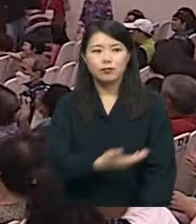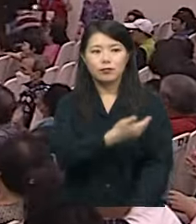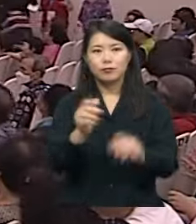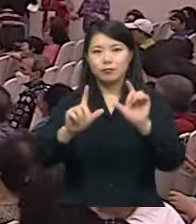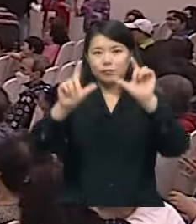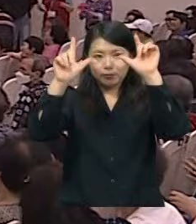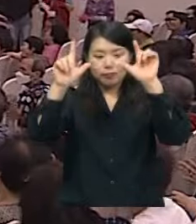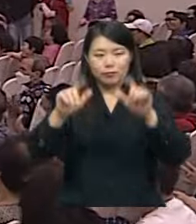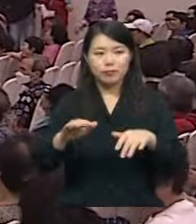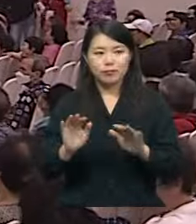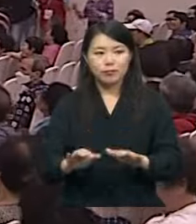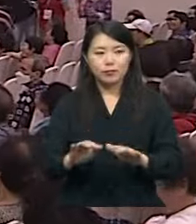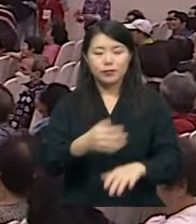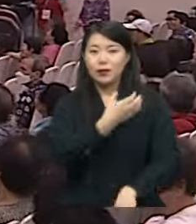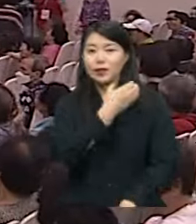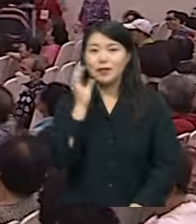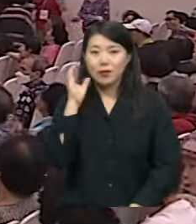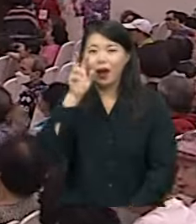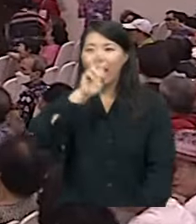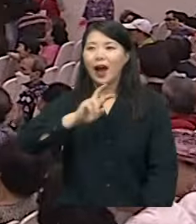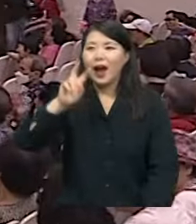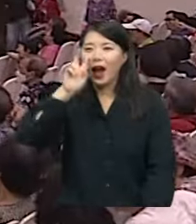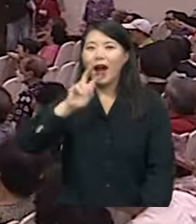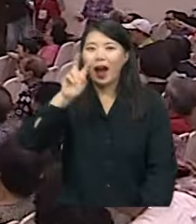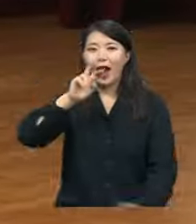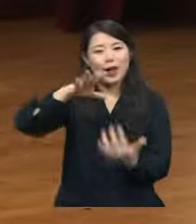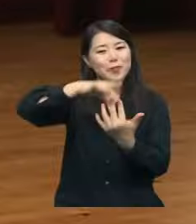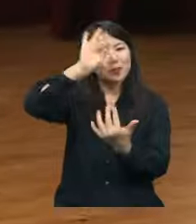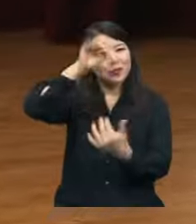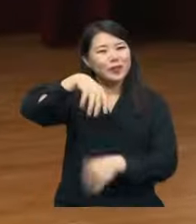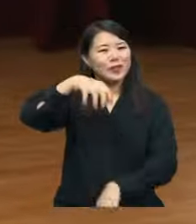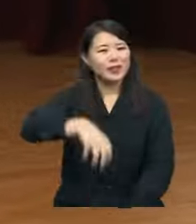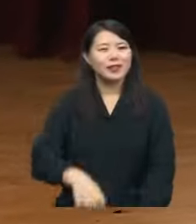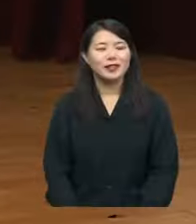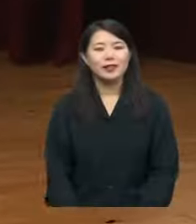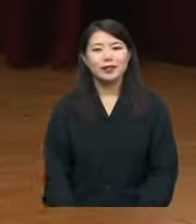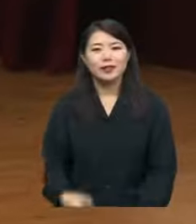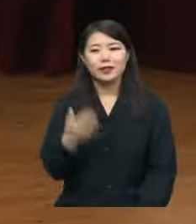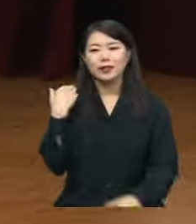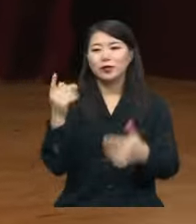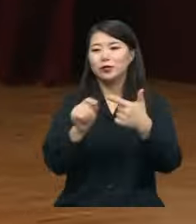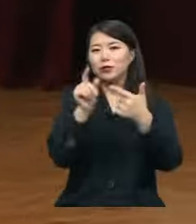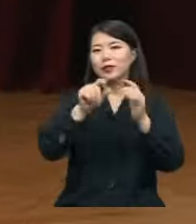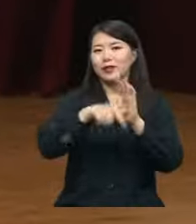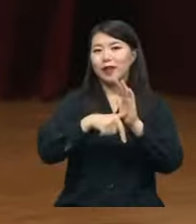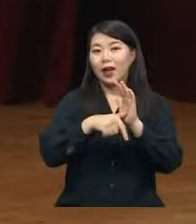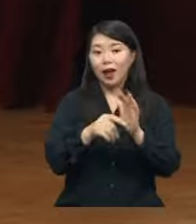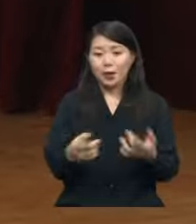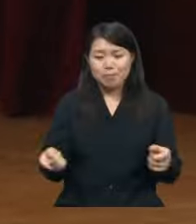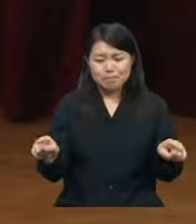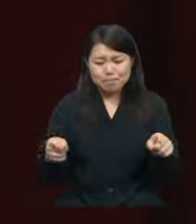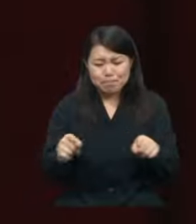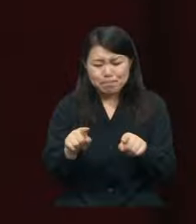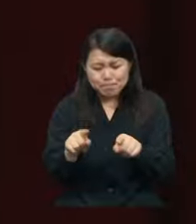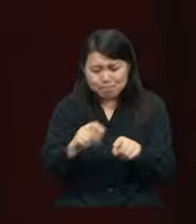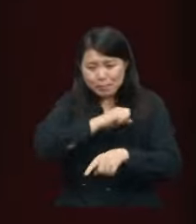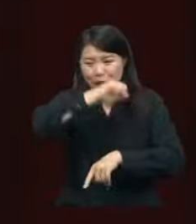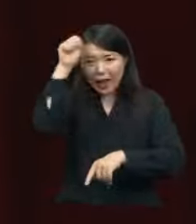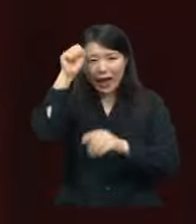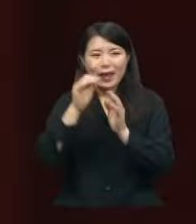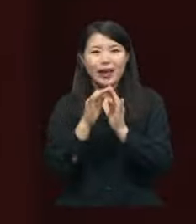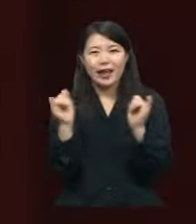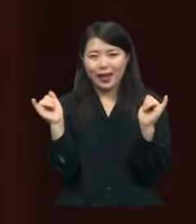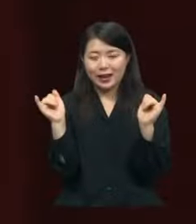강동구 최고의 실버 가수왕을 선발하는 자리. 지난 6월 예선 관문을 통과한